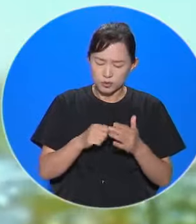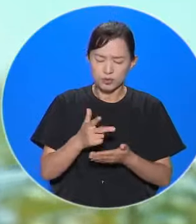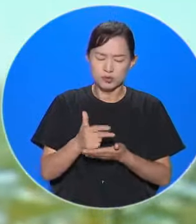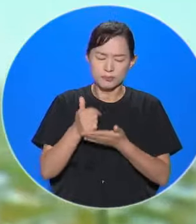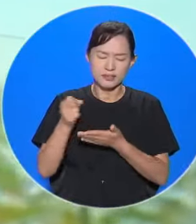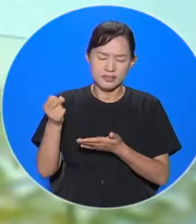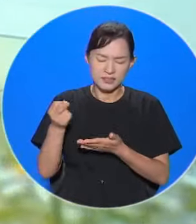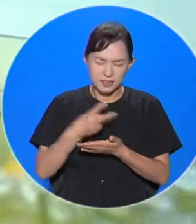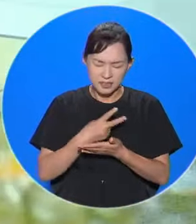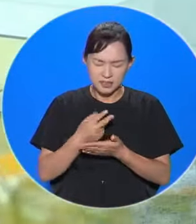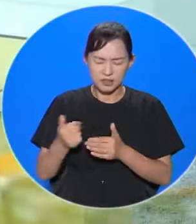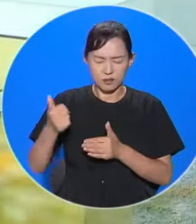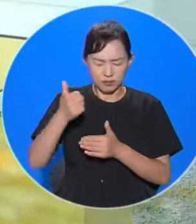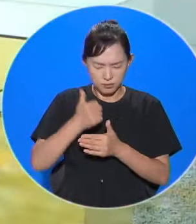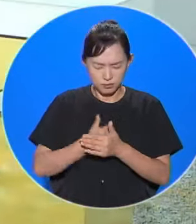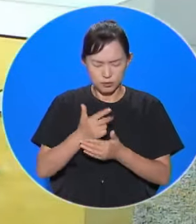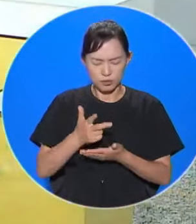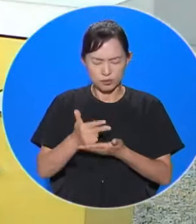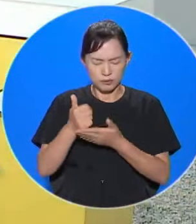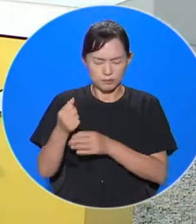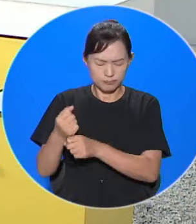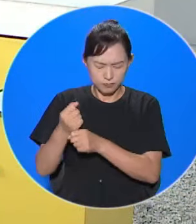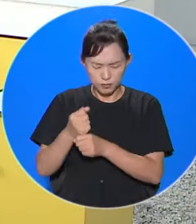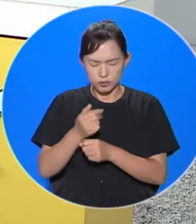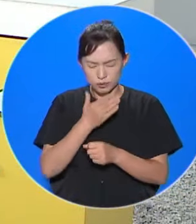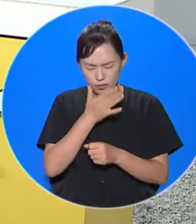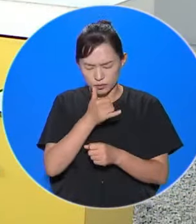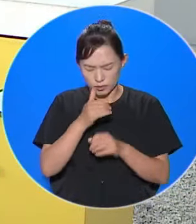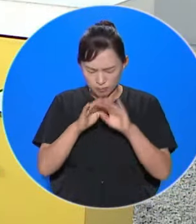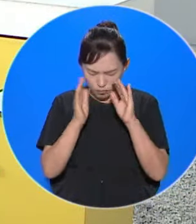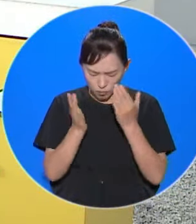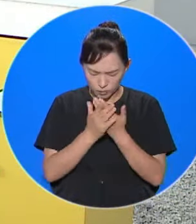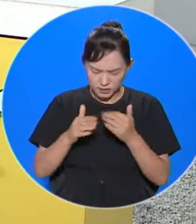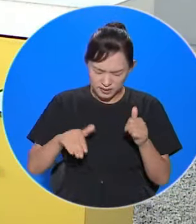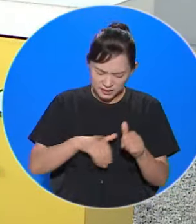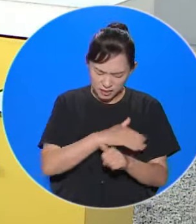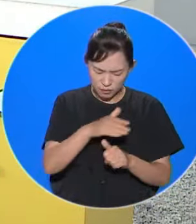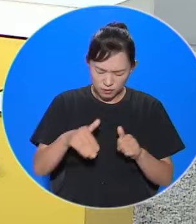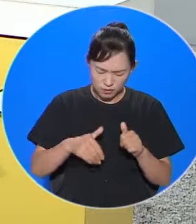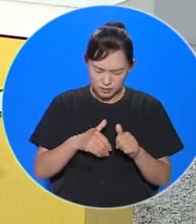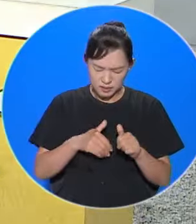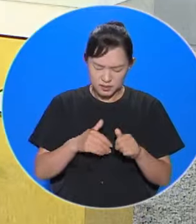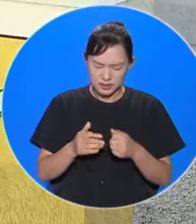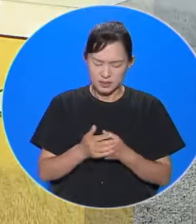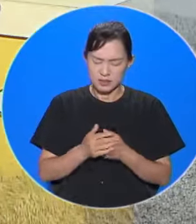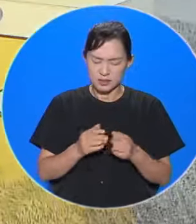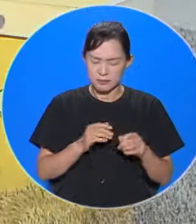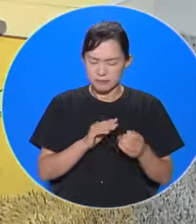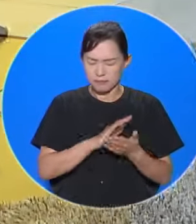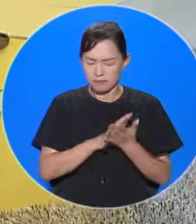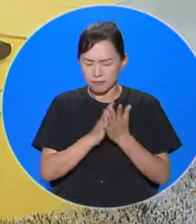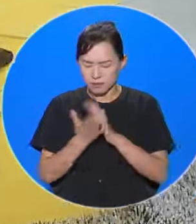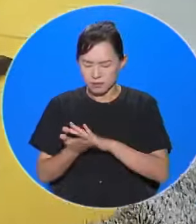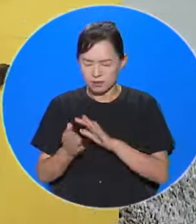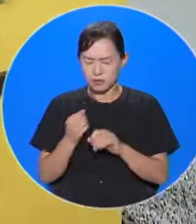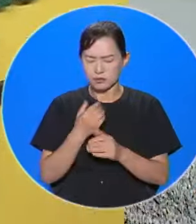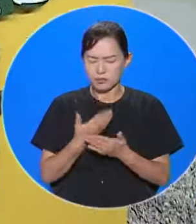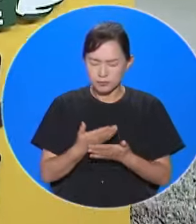수 있도록, 주님을 붙들 수 있도록 하나님 모든 상황과 환경을 역사해 주시고 움직여